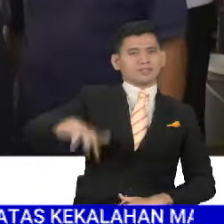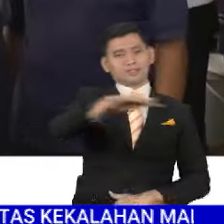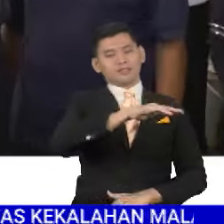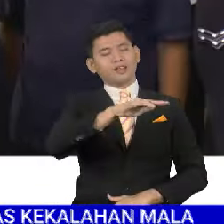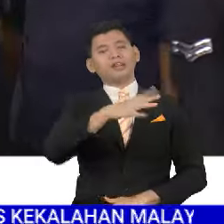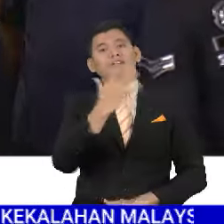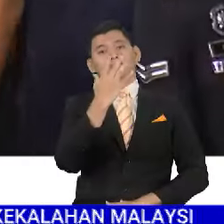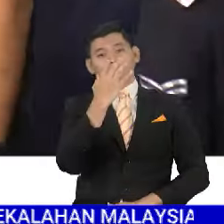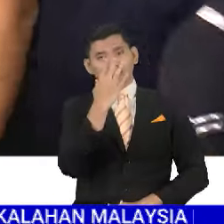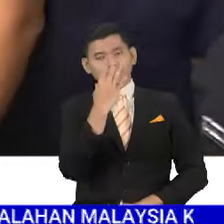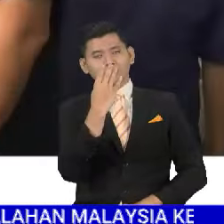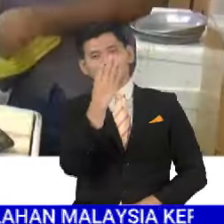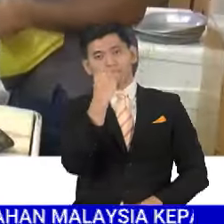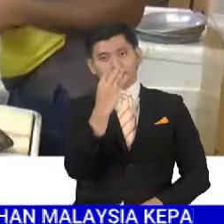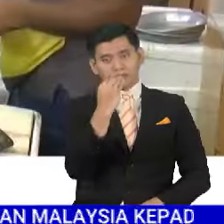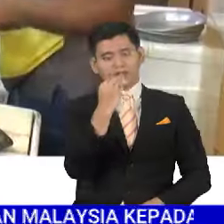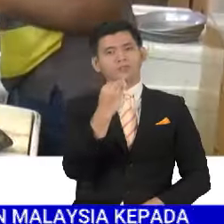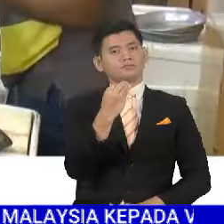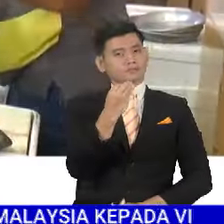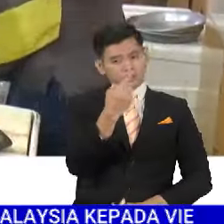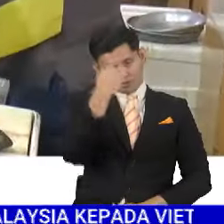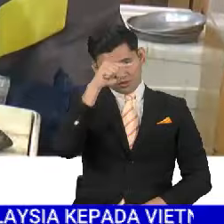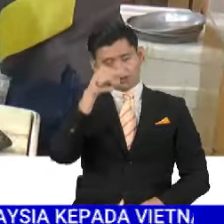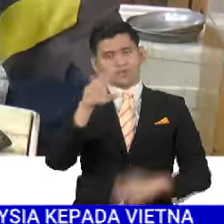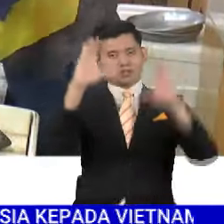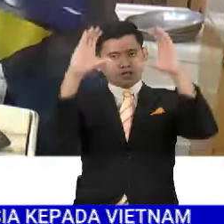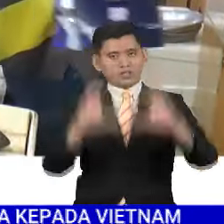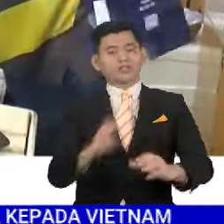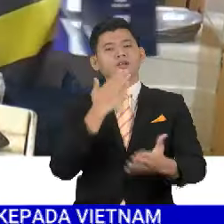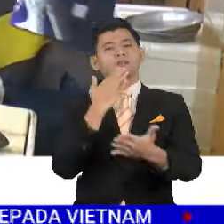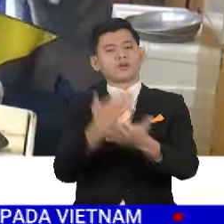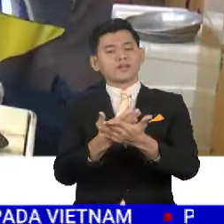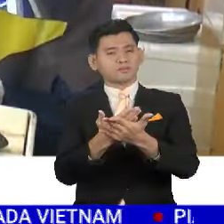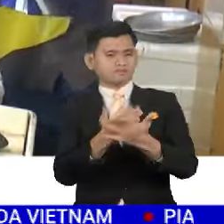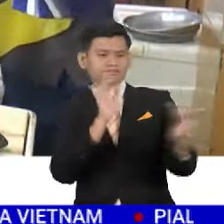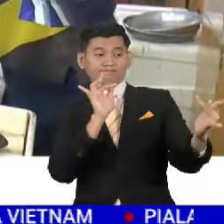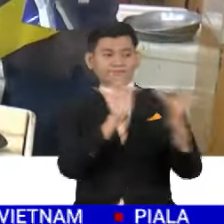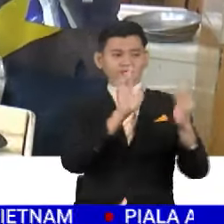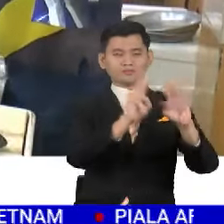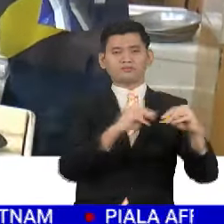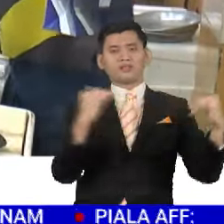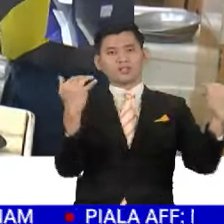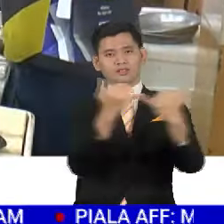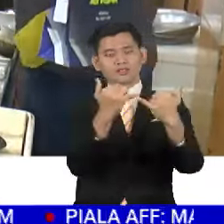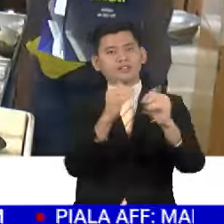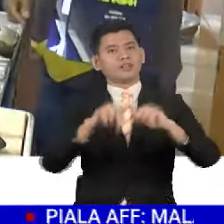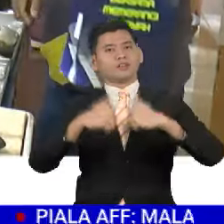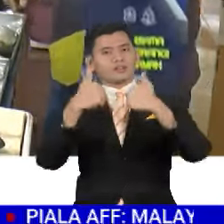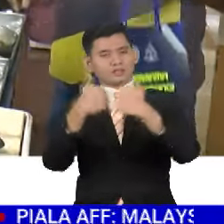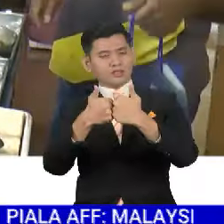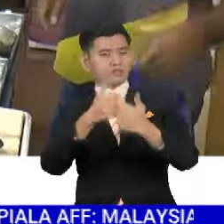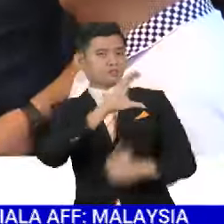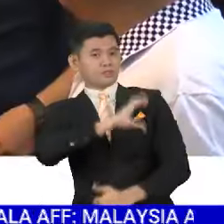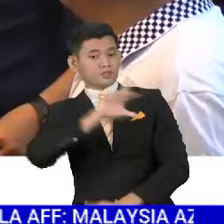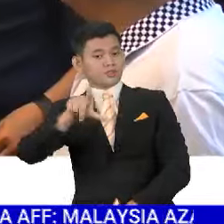Ahmad zavier Muhammad Yusuf berkata ia medium terbaik untuk pihaknya mendekati masyarakat termasuk agensi penguat kuasa